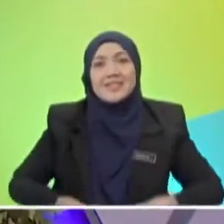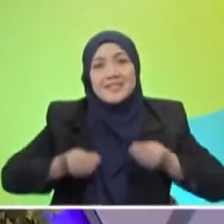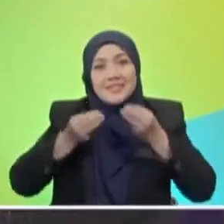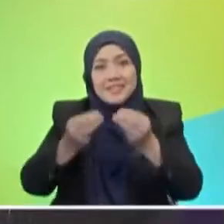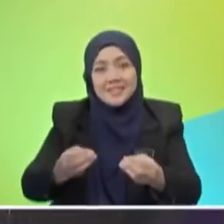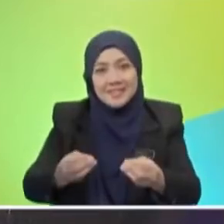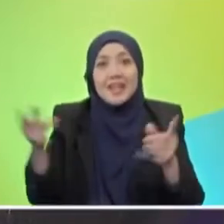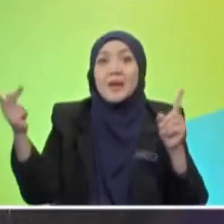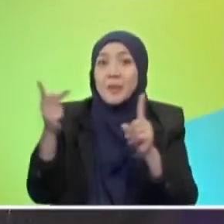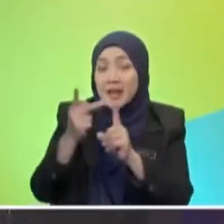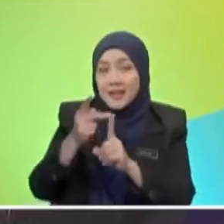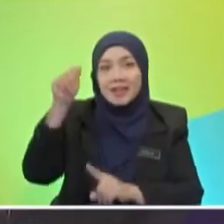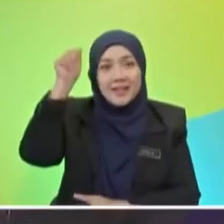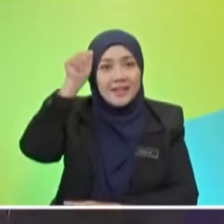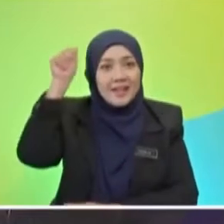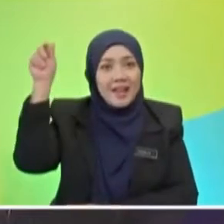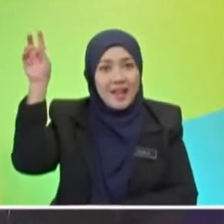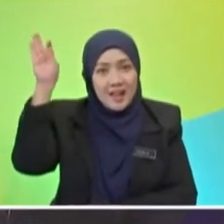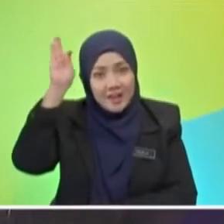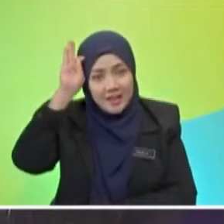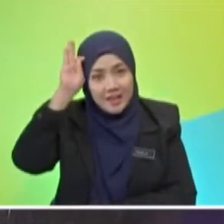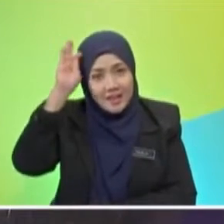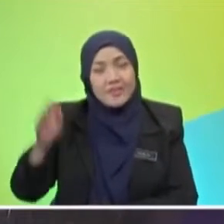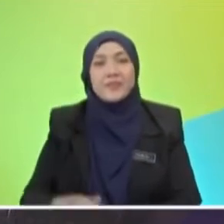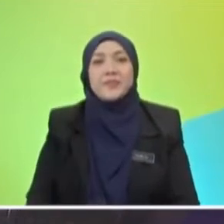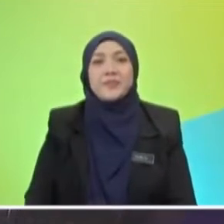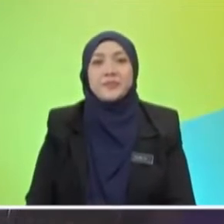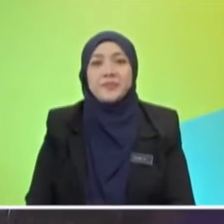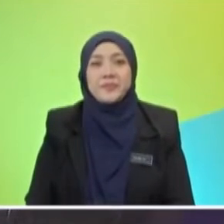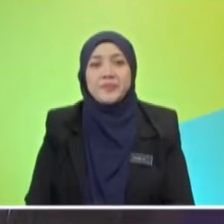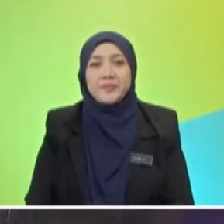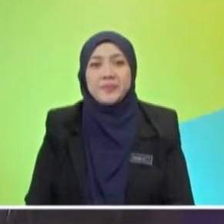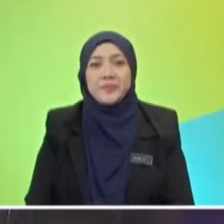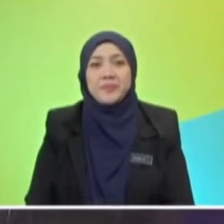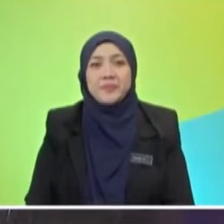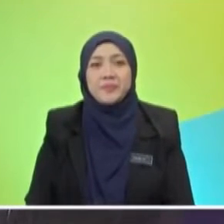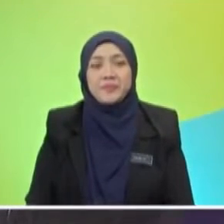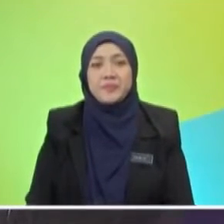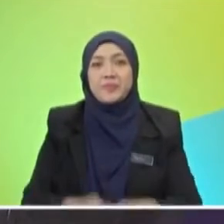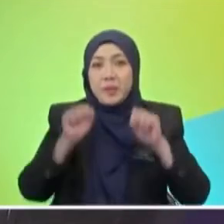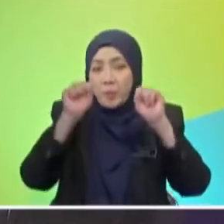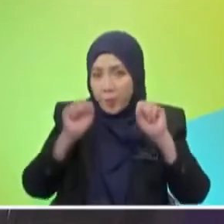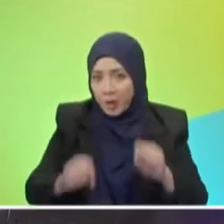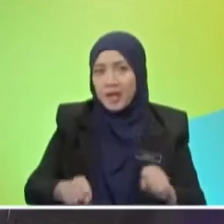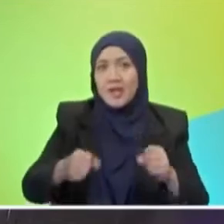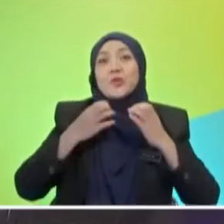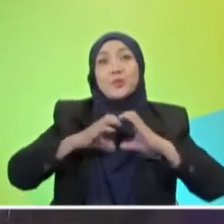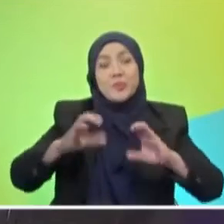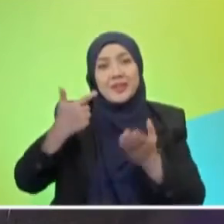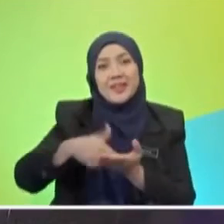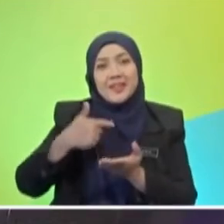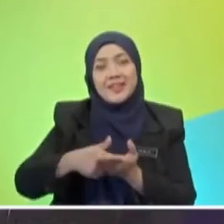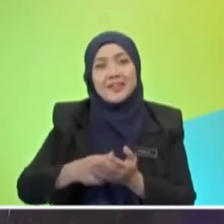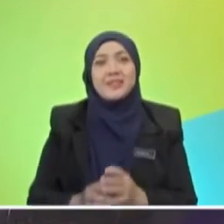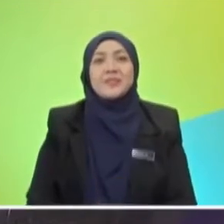Alif. Dapat 4 guli emas cikgu. Ya, 4 guli emas. Jangan sedih Alif. Boleh lagi, ada peluang lagi. Baik, kita teruskan. Tengok